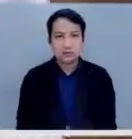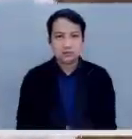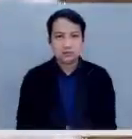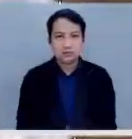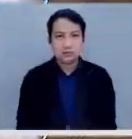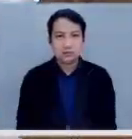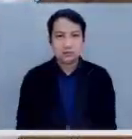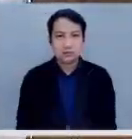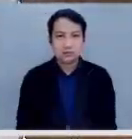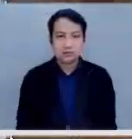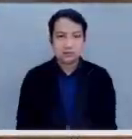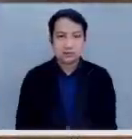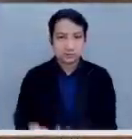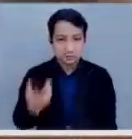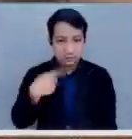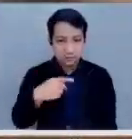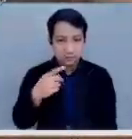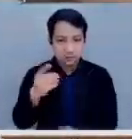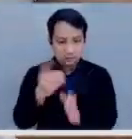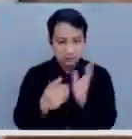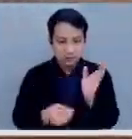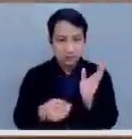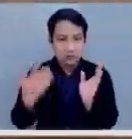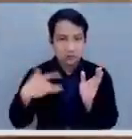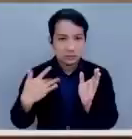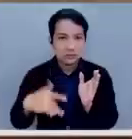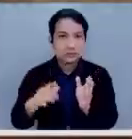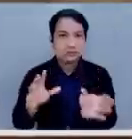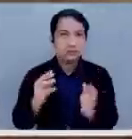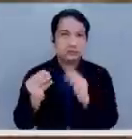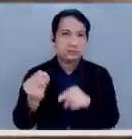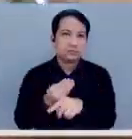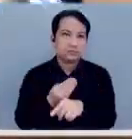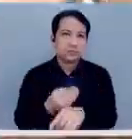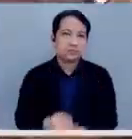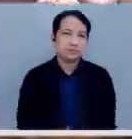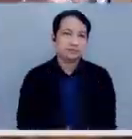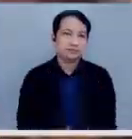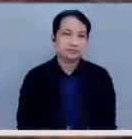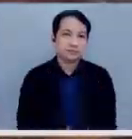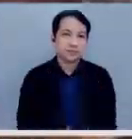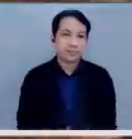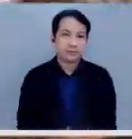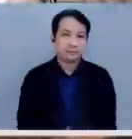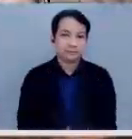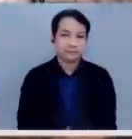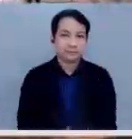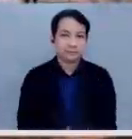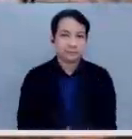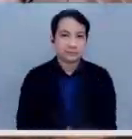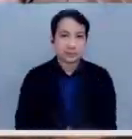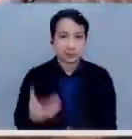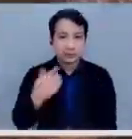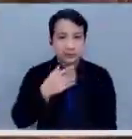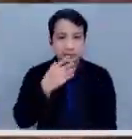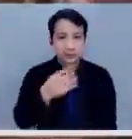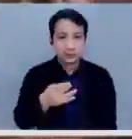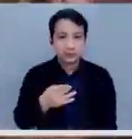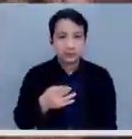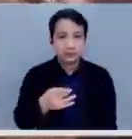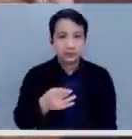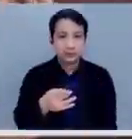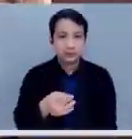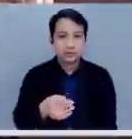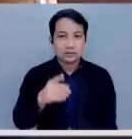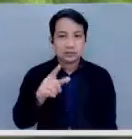yung mga, napansin ko yung mga disenyo at style nila, very modern. Mm-hmm. This is like a totong hawak ko, this is something I would wear. Tawag dito, loafers, tama ba, yes, sir?